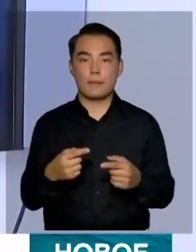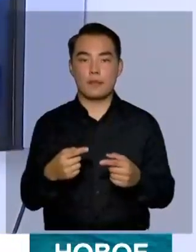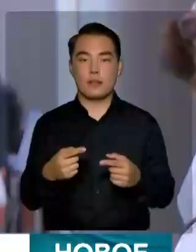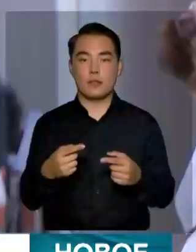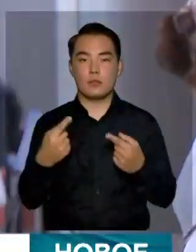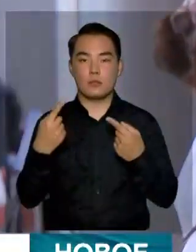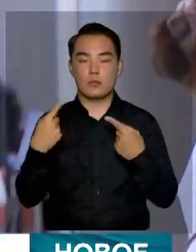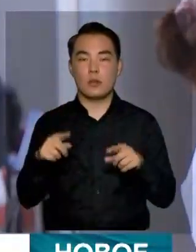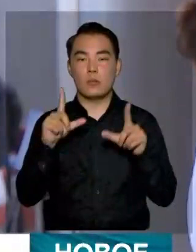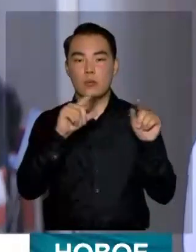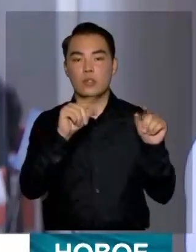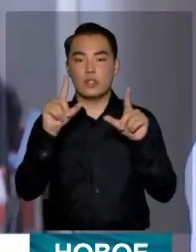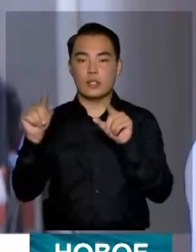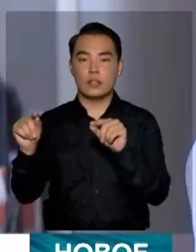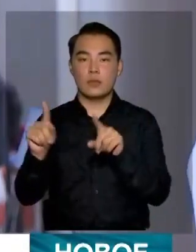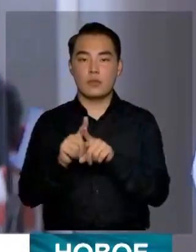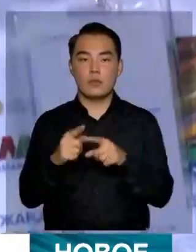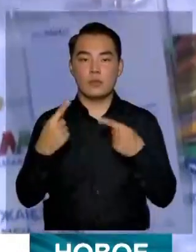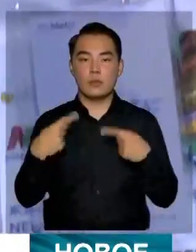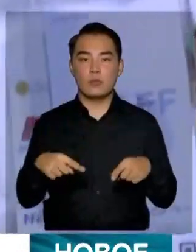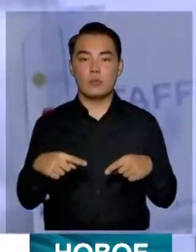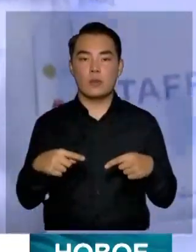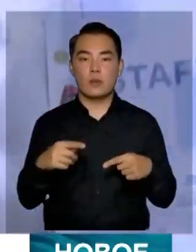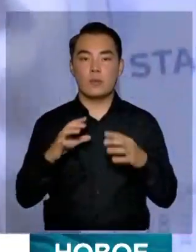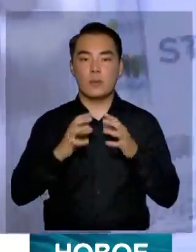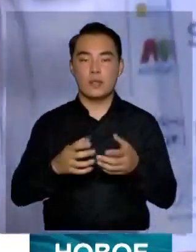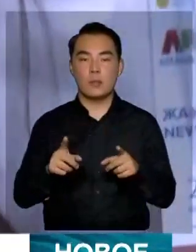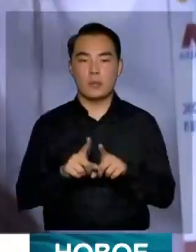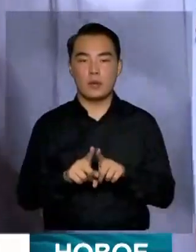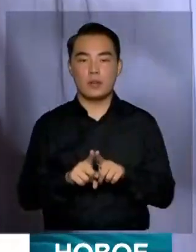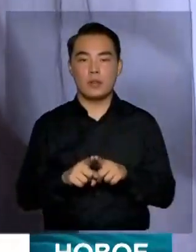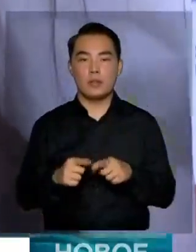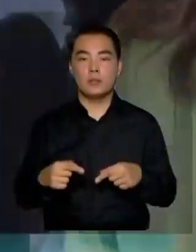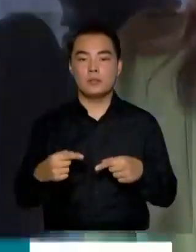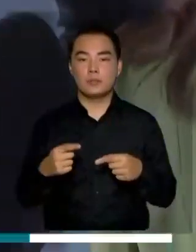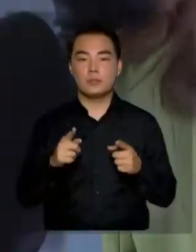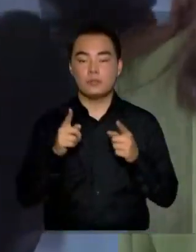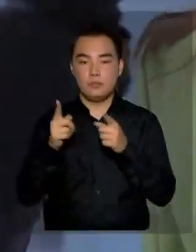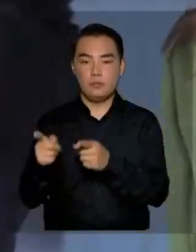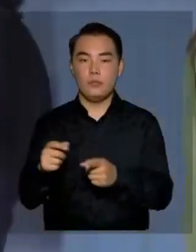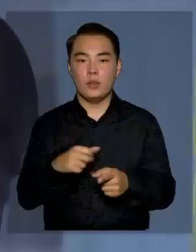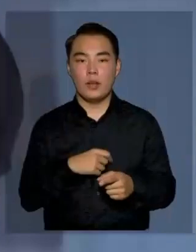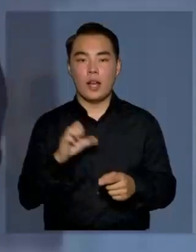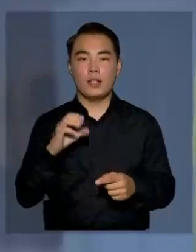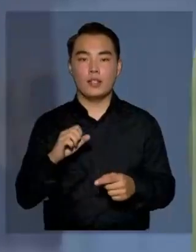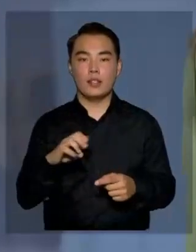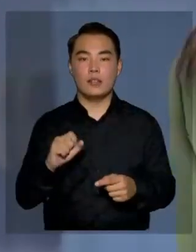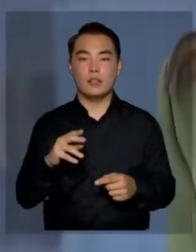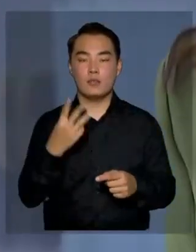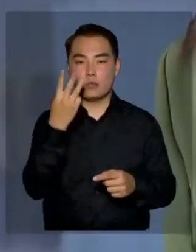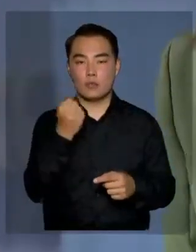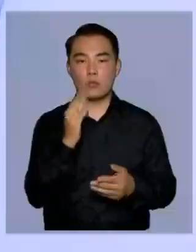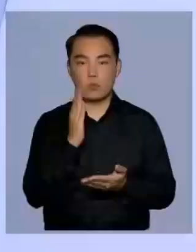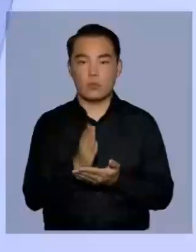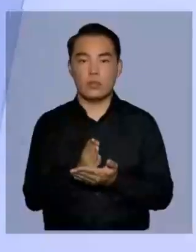увлекательное путешествие в так называемую параллельную вселенную. Астана Медиа Уик продлится 3 дня. Кульминацией